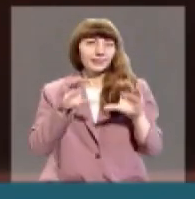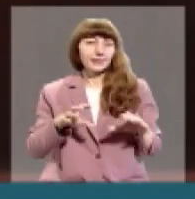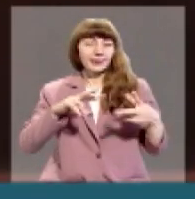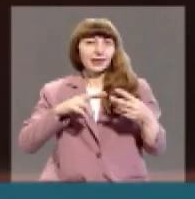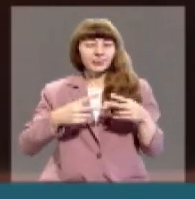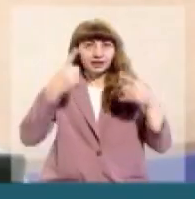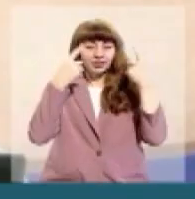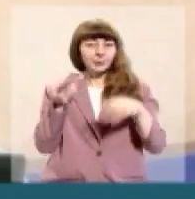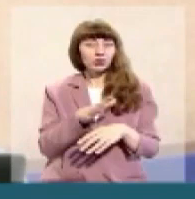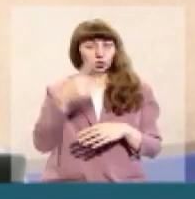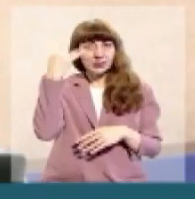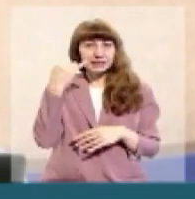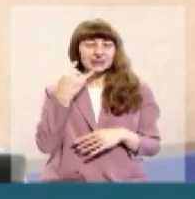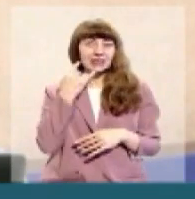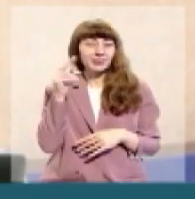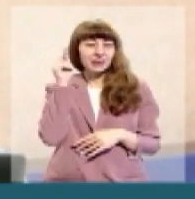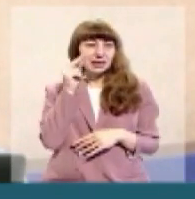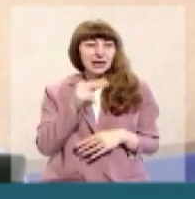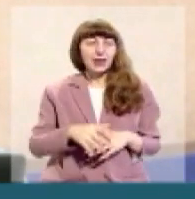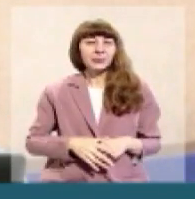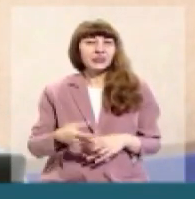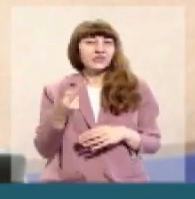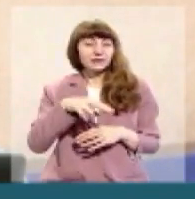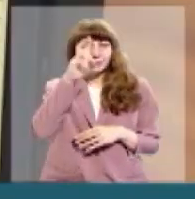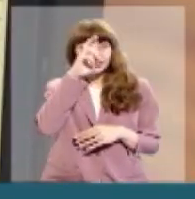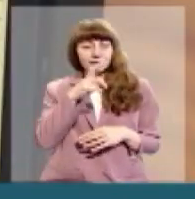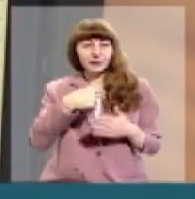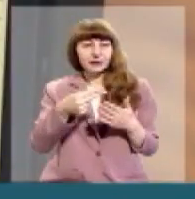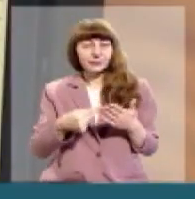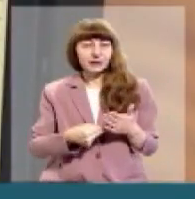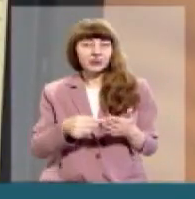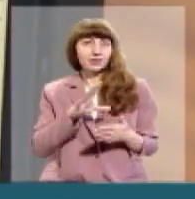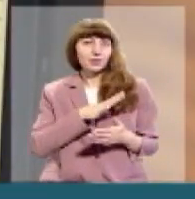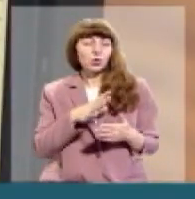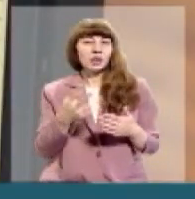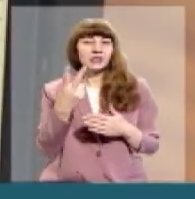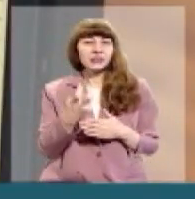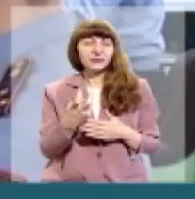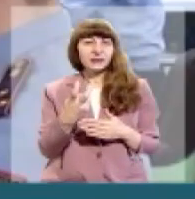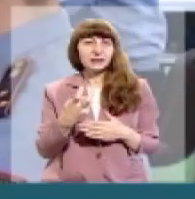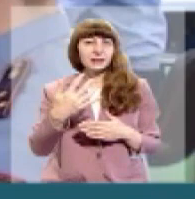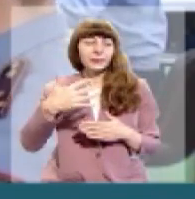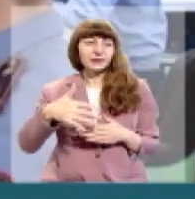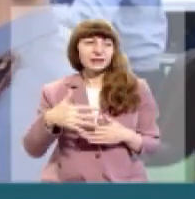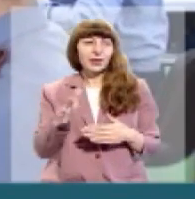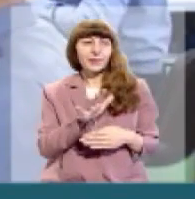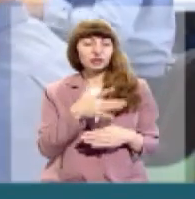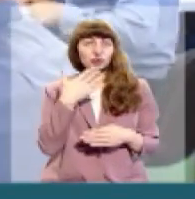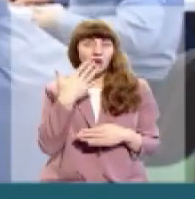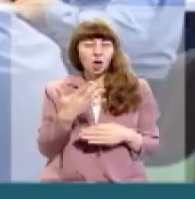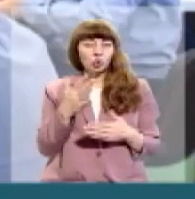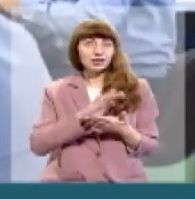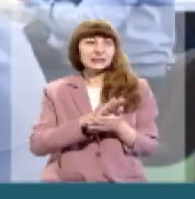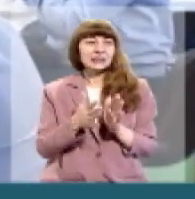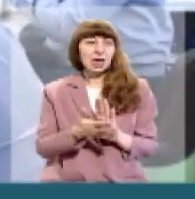алмасу туралы заң мақұлданды. Жалпы екі ел арасында түрлі салада 250-ден аса халықаралық шарт жасалған. Бұл жолғы келісім Қазақстан мен